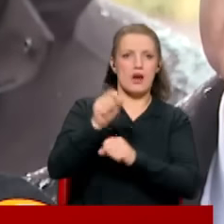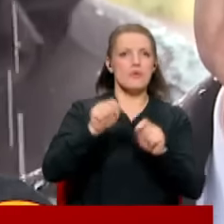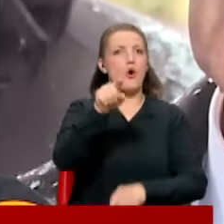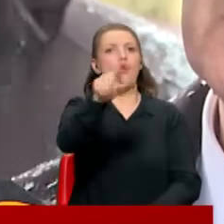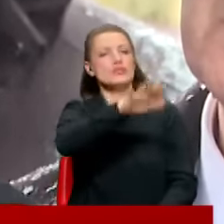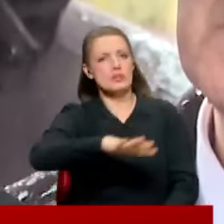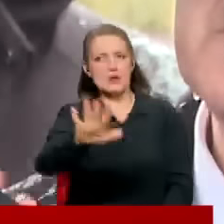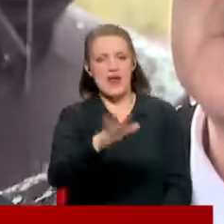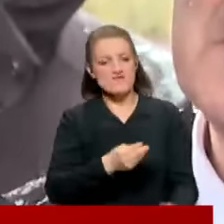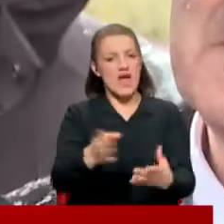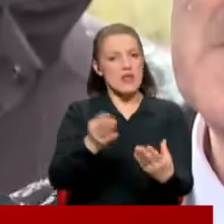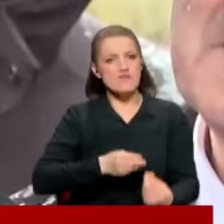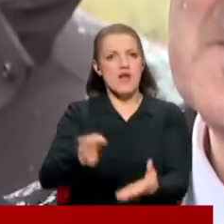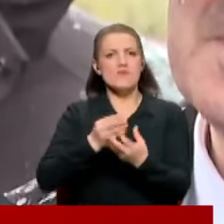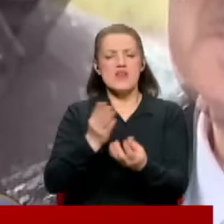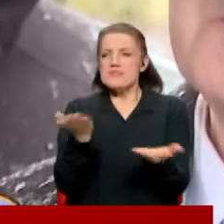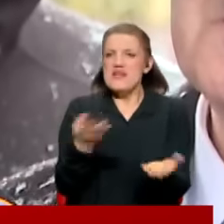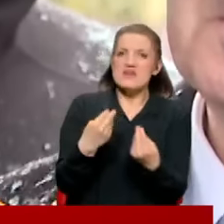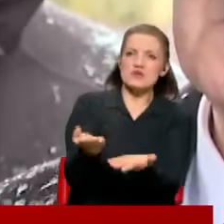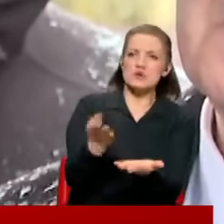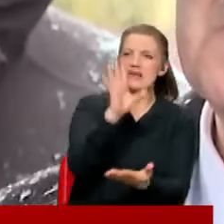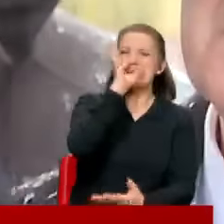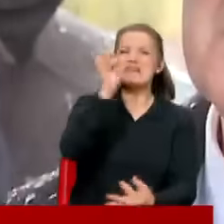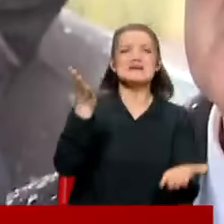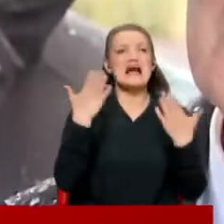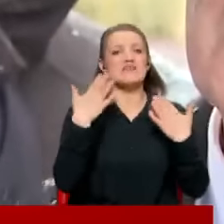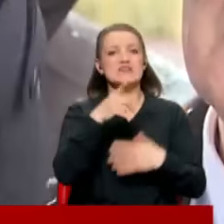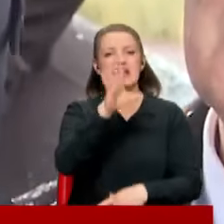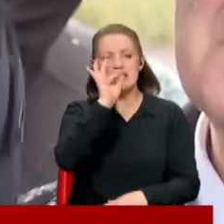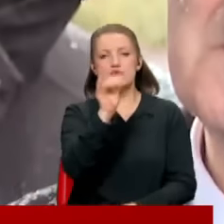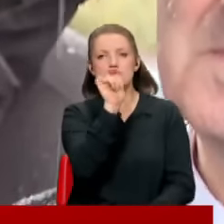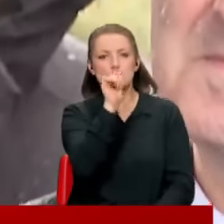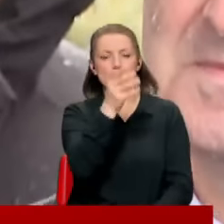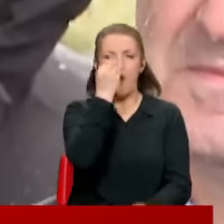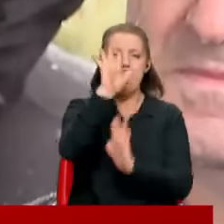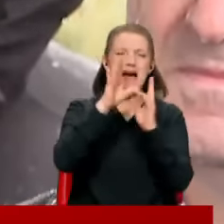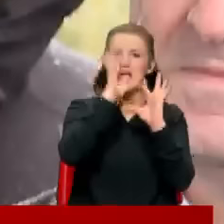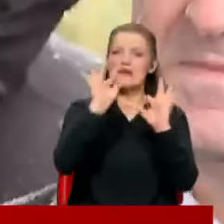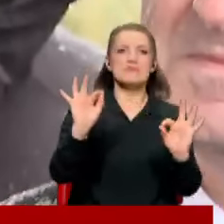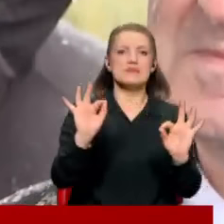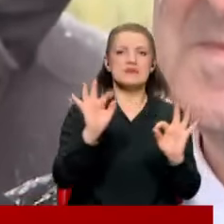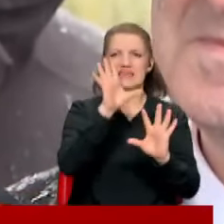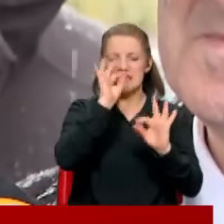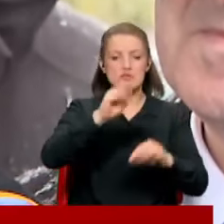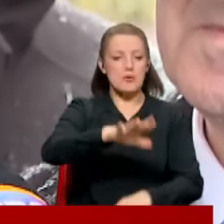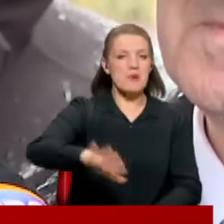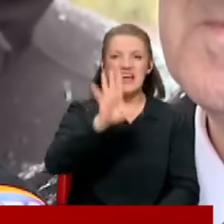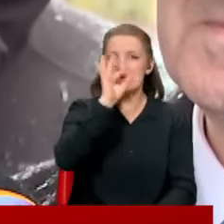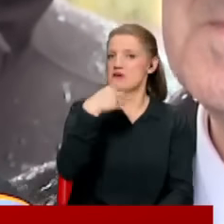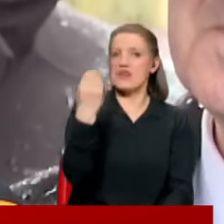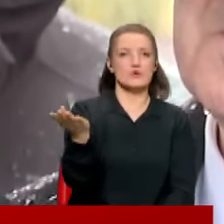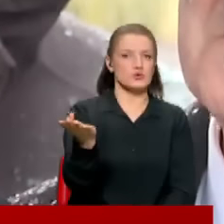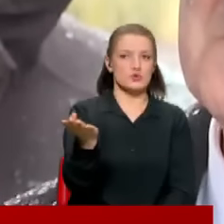Onlar verelim. Neyi veriyorsunuz ya? Kimin havasını, kimin suyunu, kimin ormanını, kimin vadisini kime